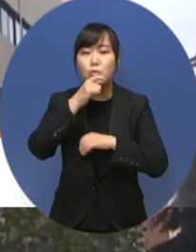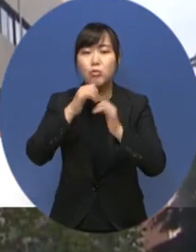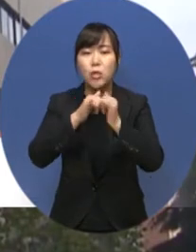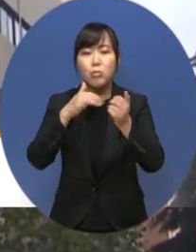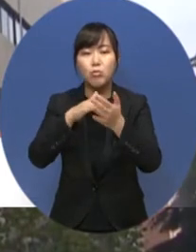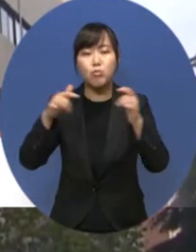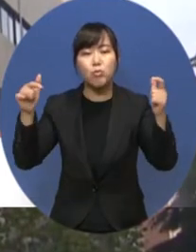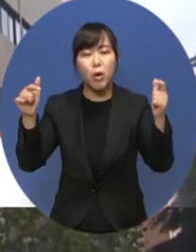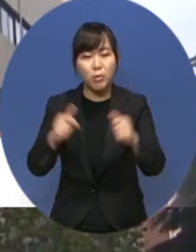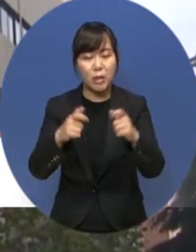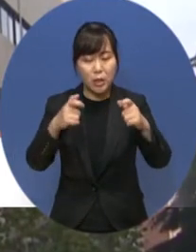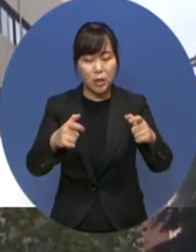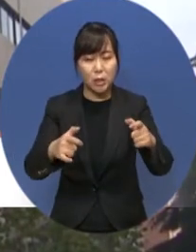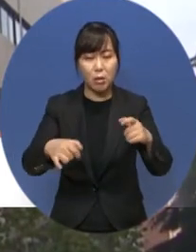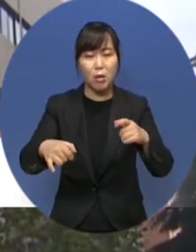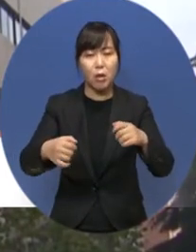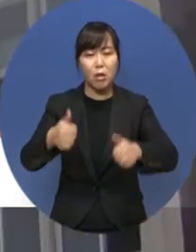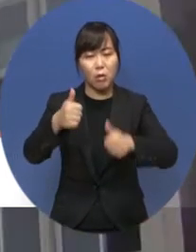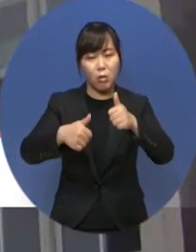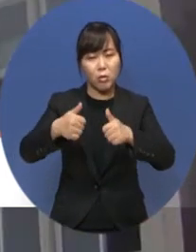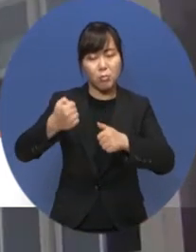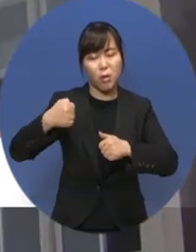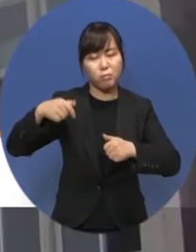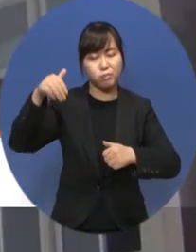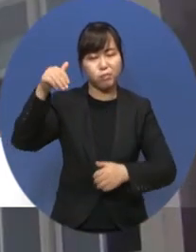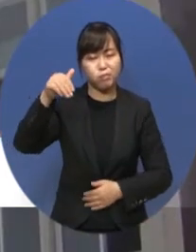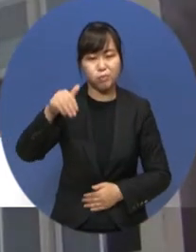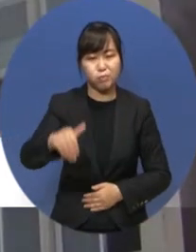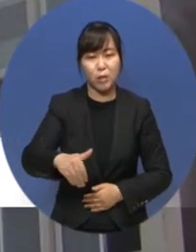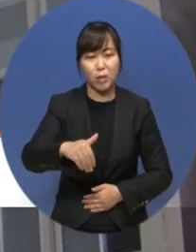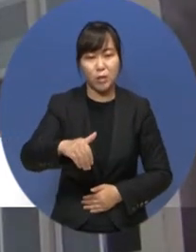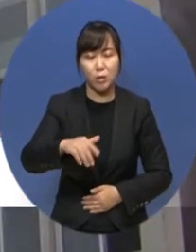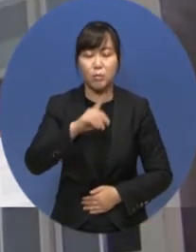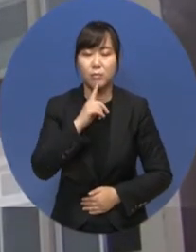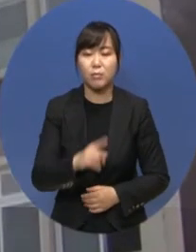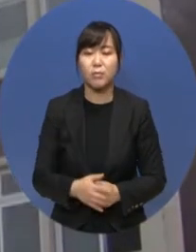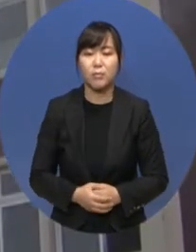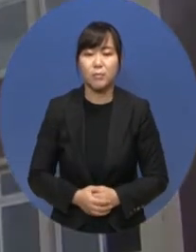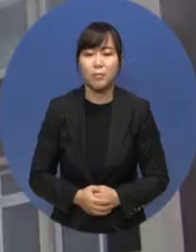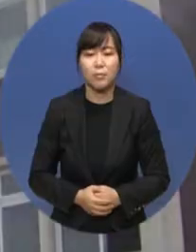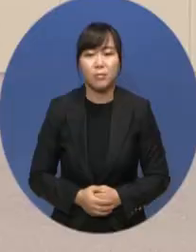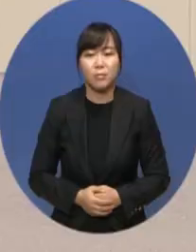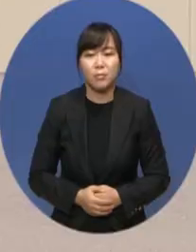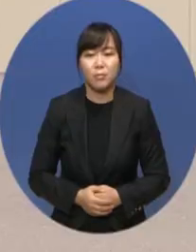감소 그리고 지역 경쟁력 약화를 초래했다고 성토했습니다.